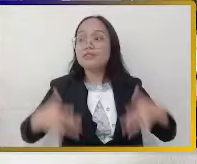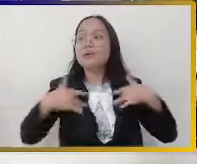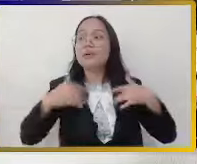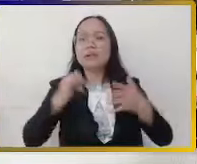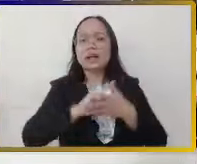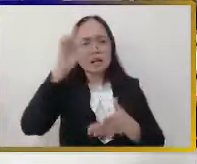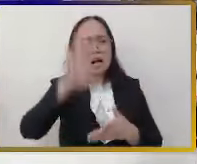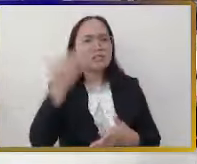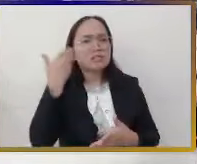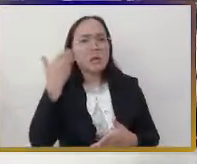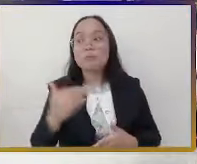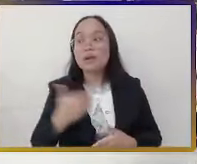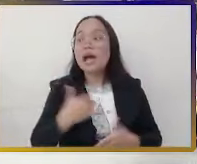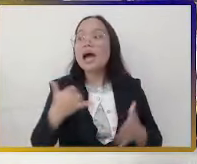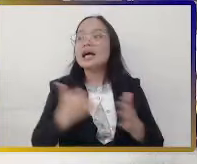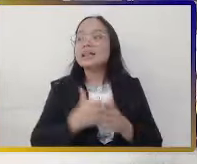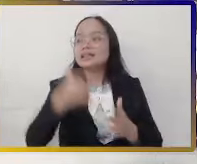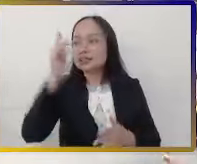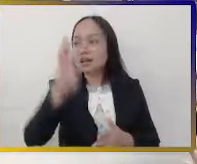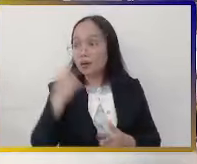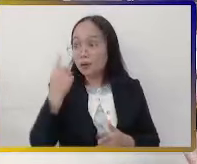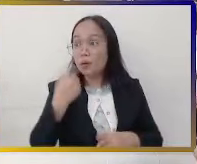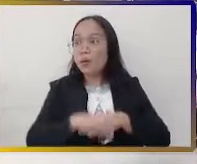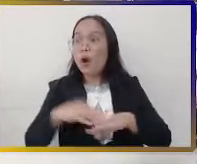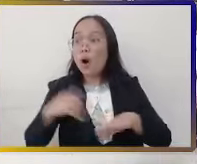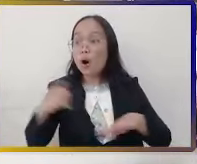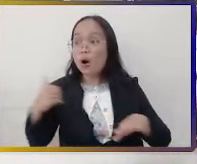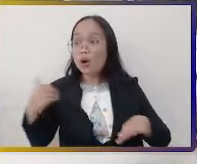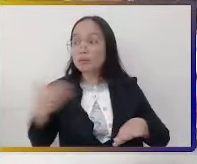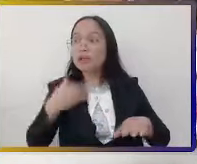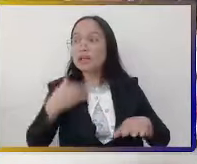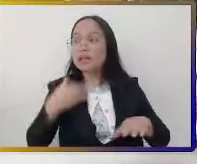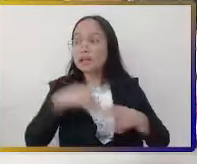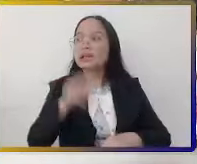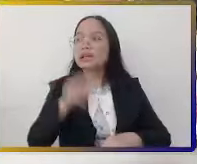Diyos. And it is God who called me in the ministry.